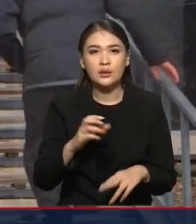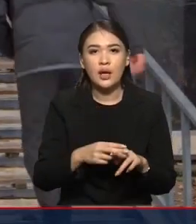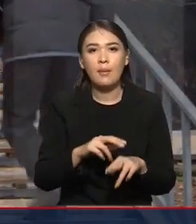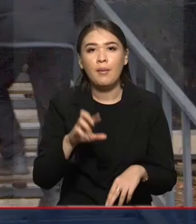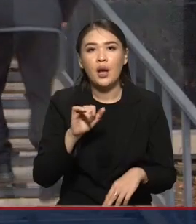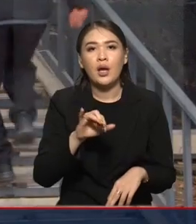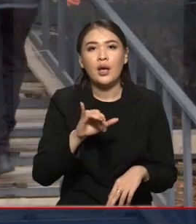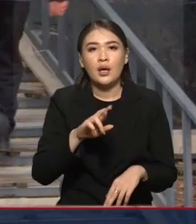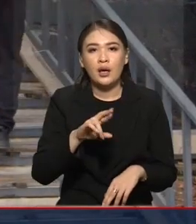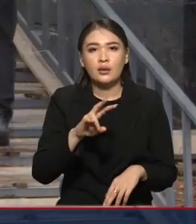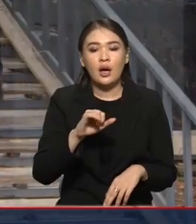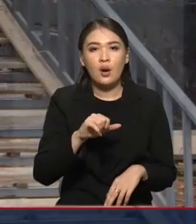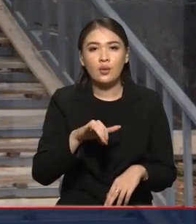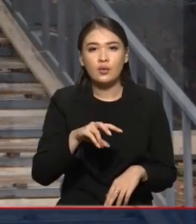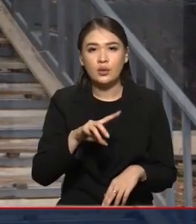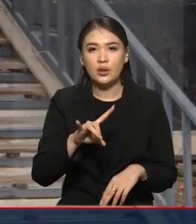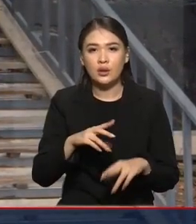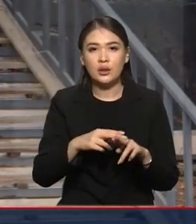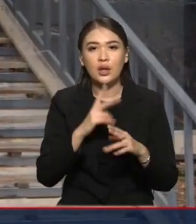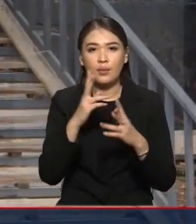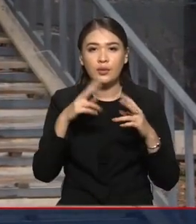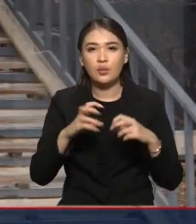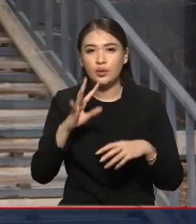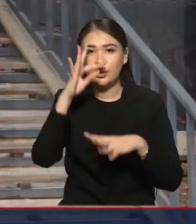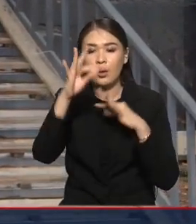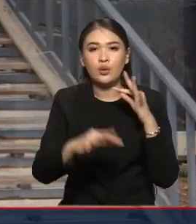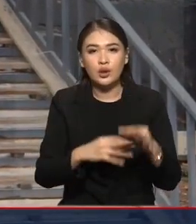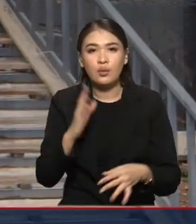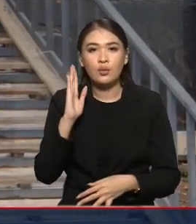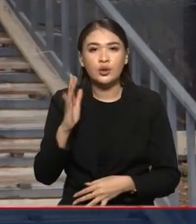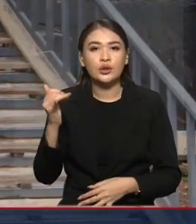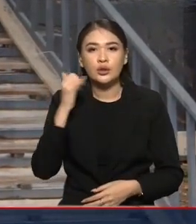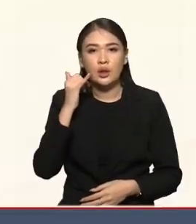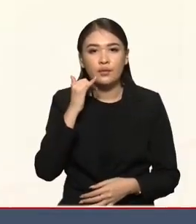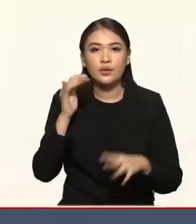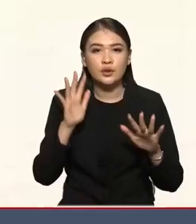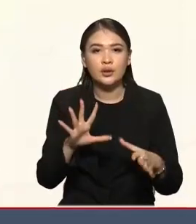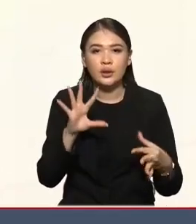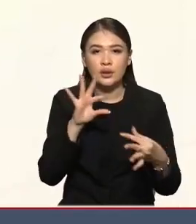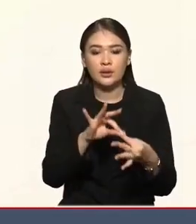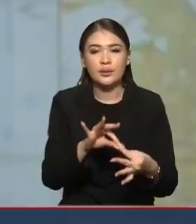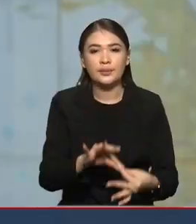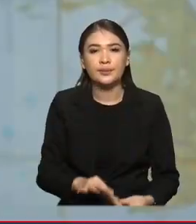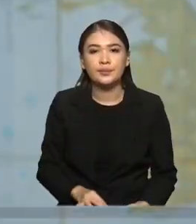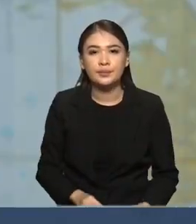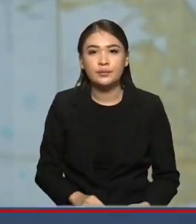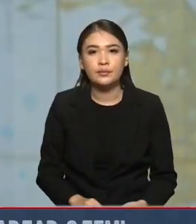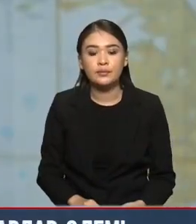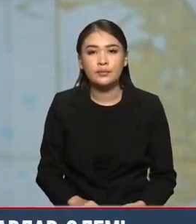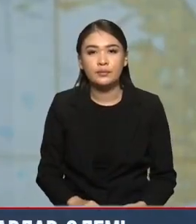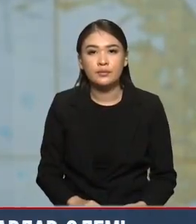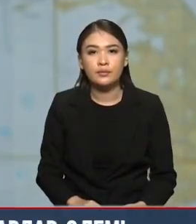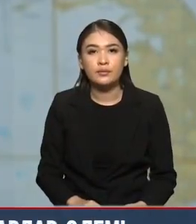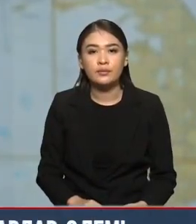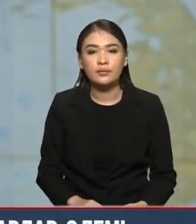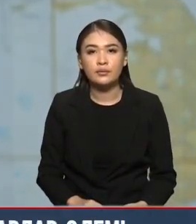Баянауыл ұлттық паркінің территориясын торуылдайтын болады. Тәулік бойы жұмыс істейтін телефон желісі де іске қосылған. На